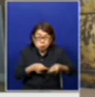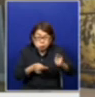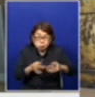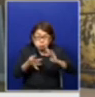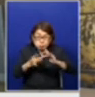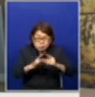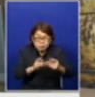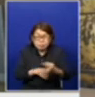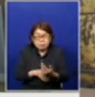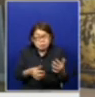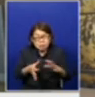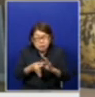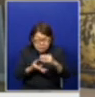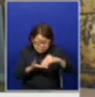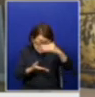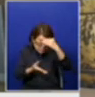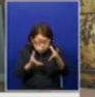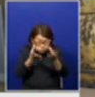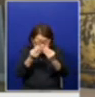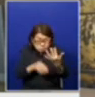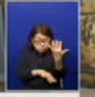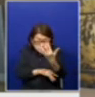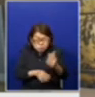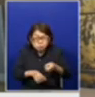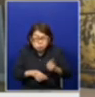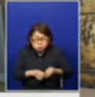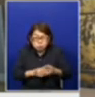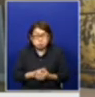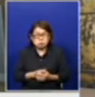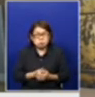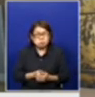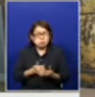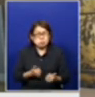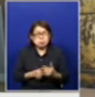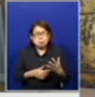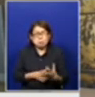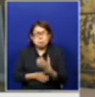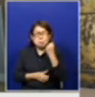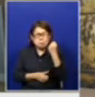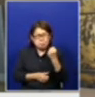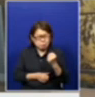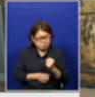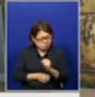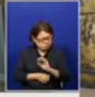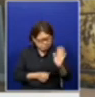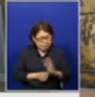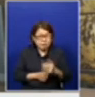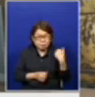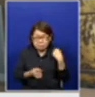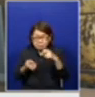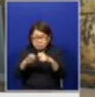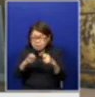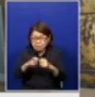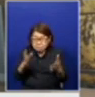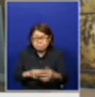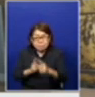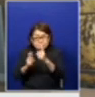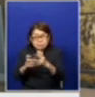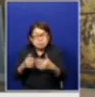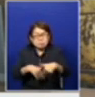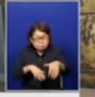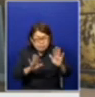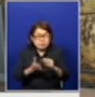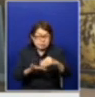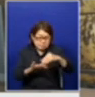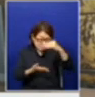ท่านอย่าเมาเข่งอันไหนที่มันปลอดภัยก็ให้เขาเรียนตามปกติมันปลอดภัยกว่าห้างสรรพสินค้าโรงเรียน